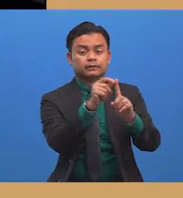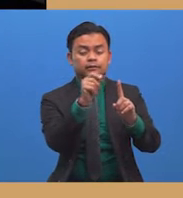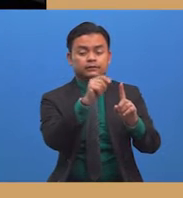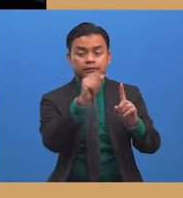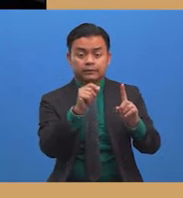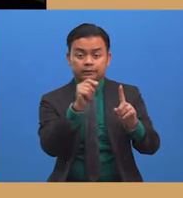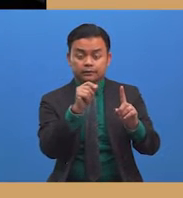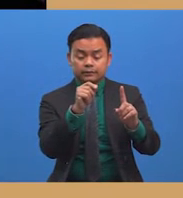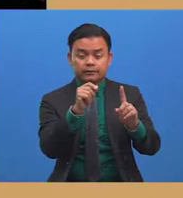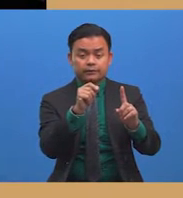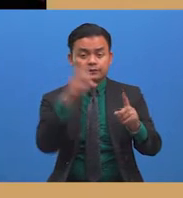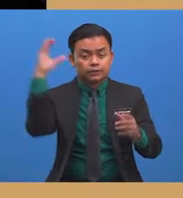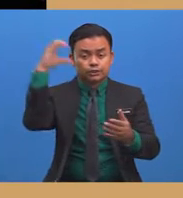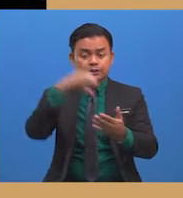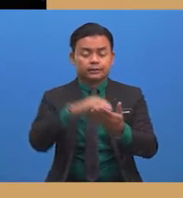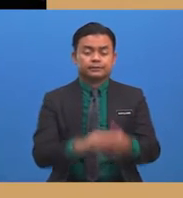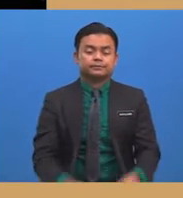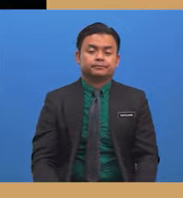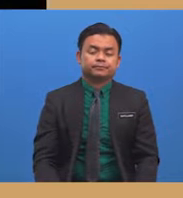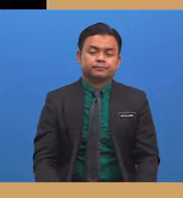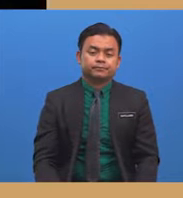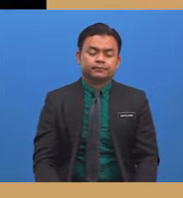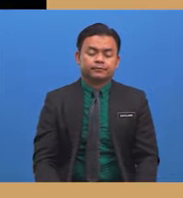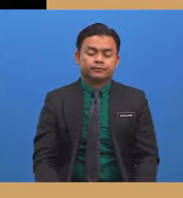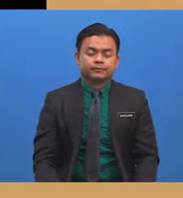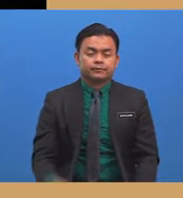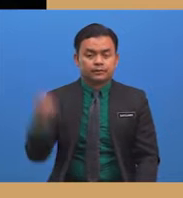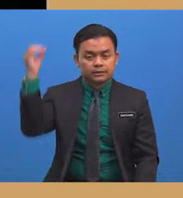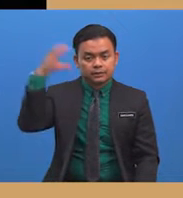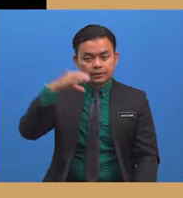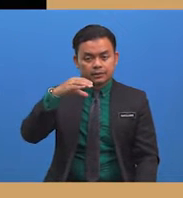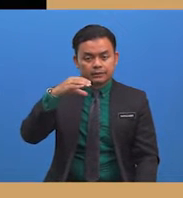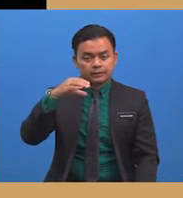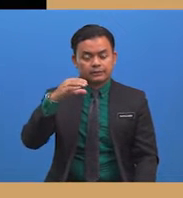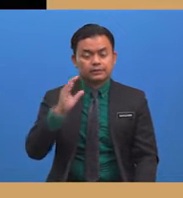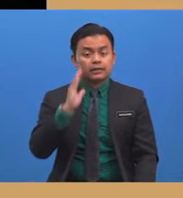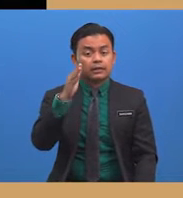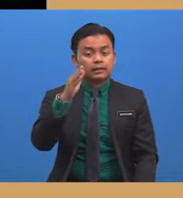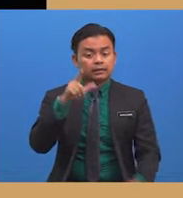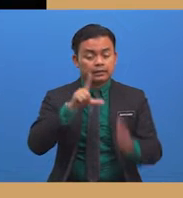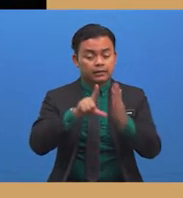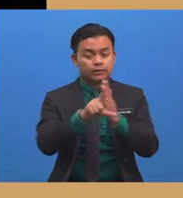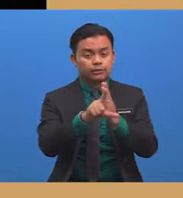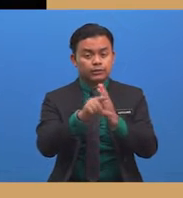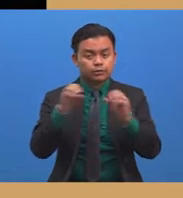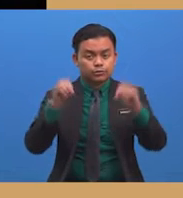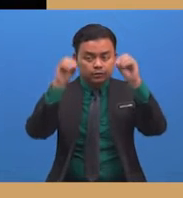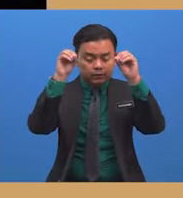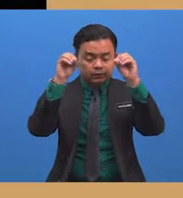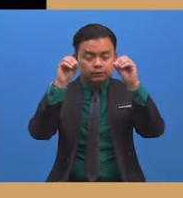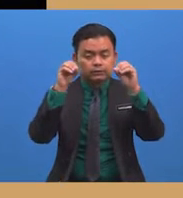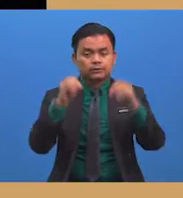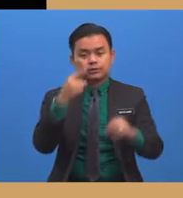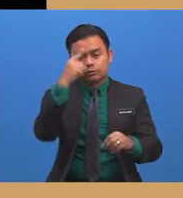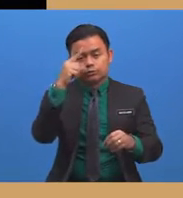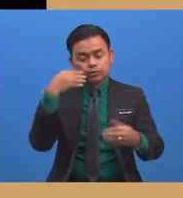bermakna cahaya dari lampu suluh melalui medium udara untuk sampai ke skrin putih. Kemudian, cikgu letakkan